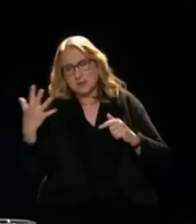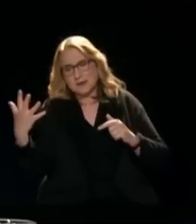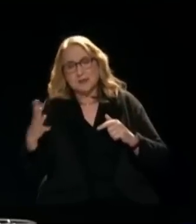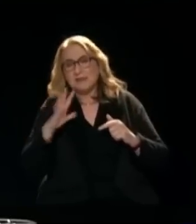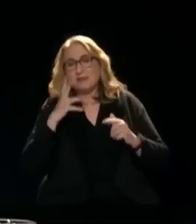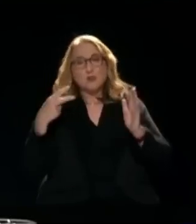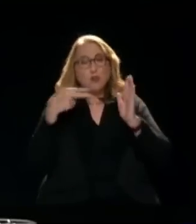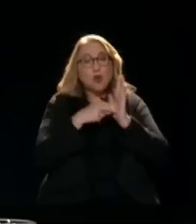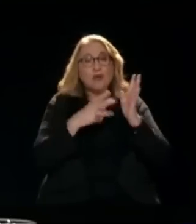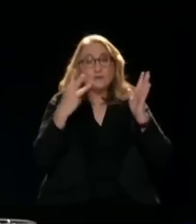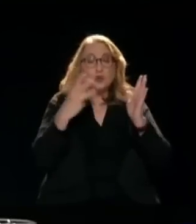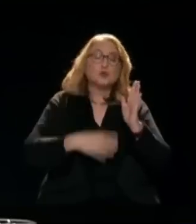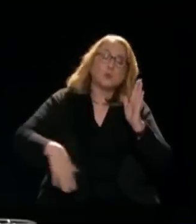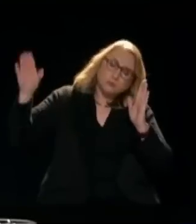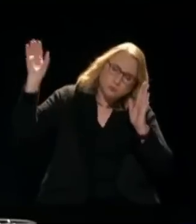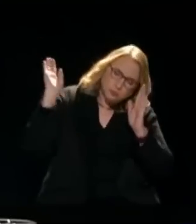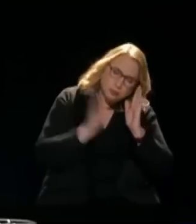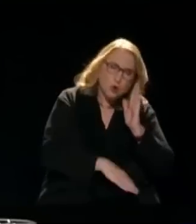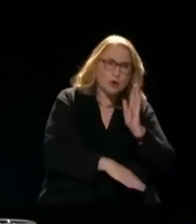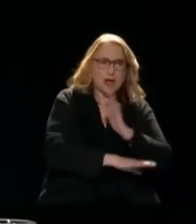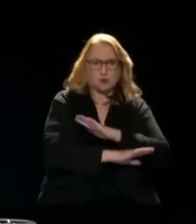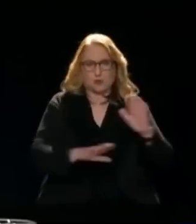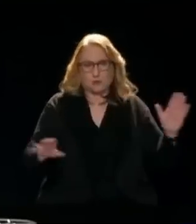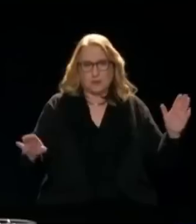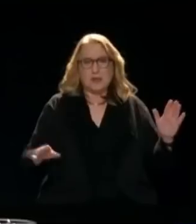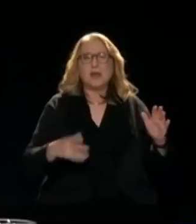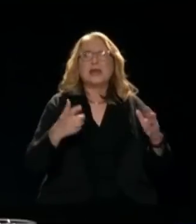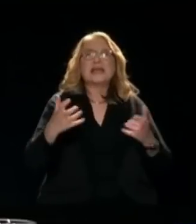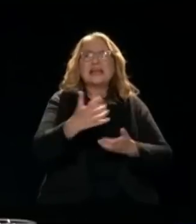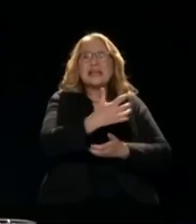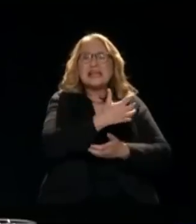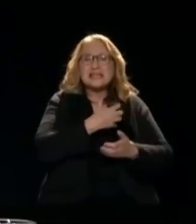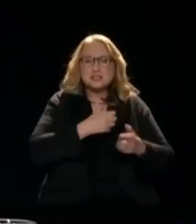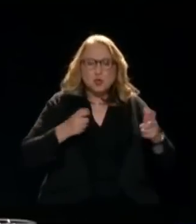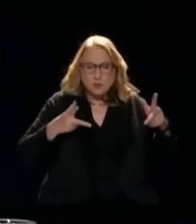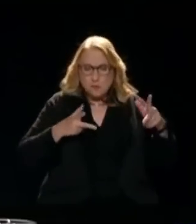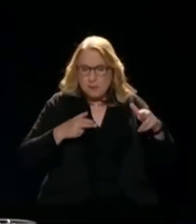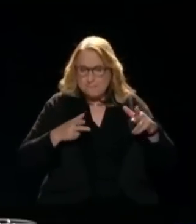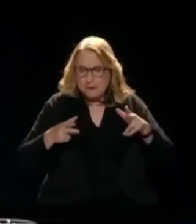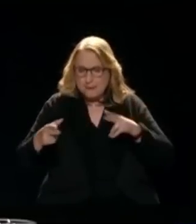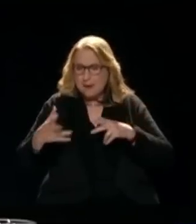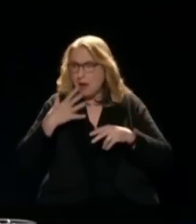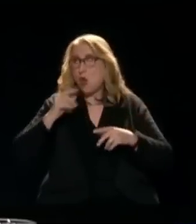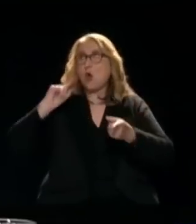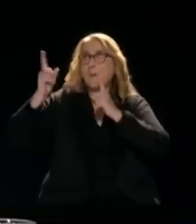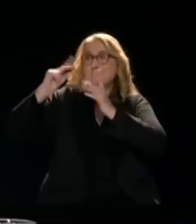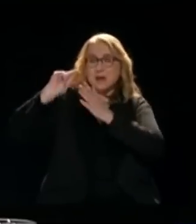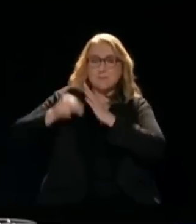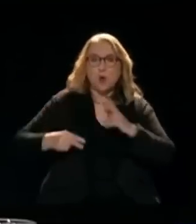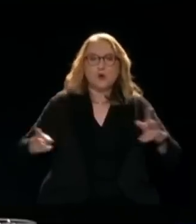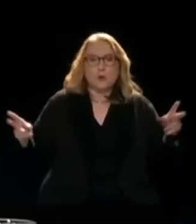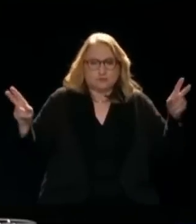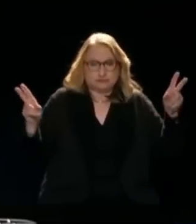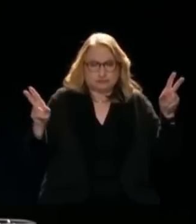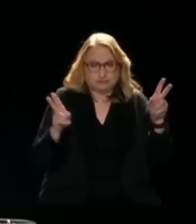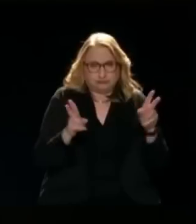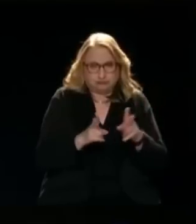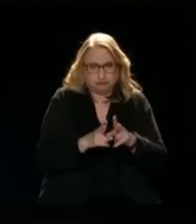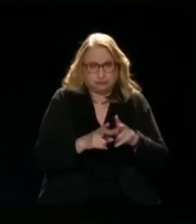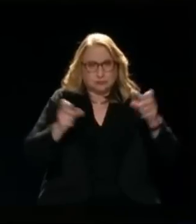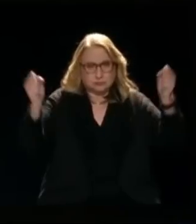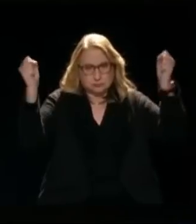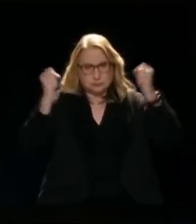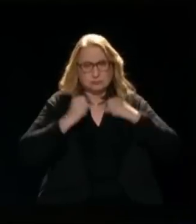υποτίμηση, άρα μείωση του μέσου διαθέσιμου εισοδήματος λόγω των μνημονίων. Ναι. Επομένως πρέπει αυτό να αποκατασταθεί. Αυτό τι σημαίνει,